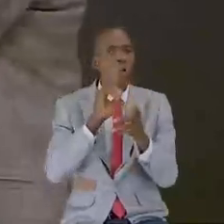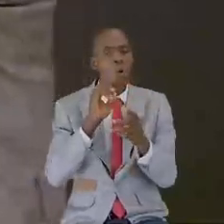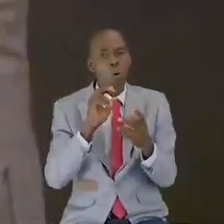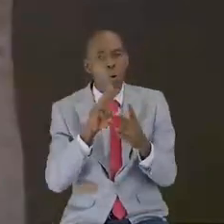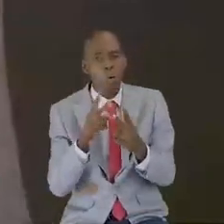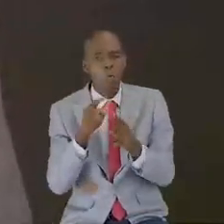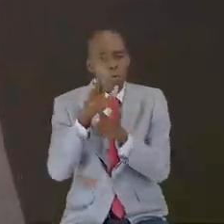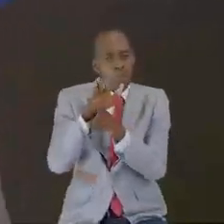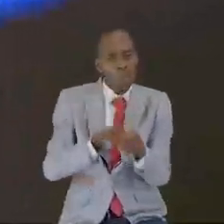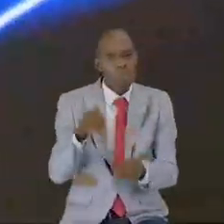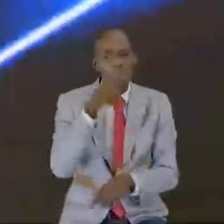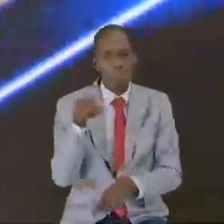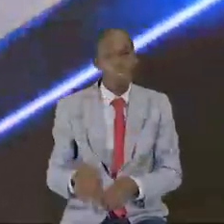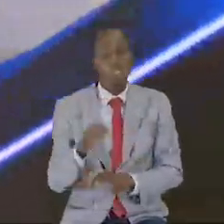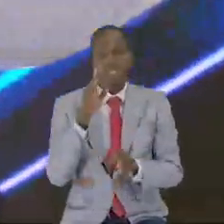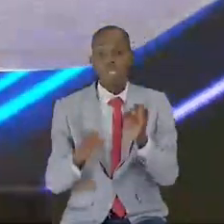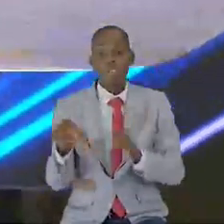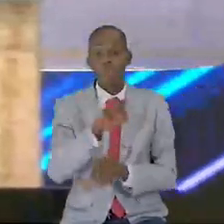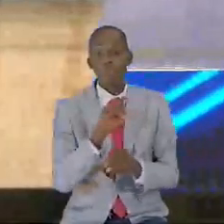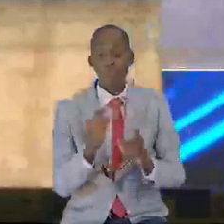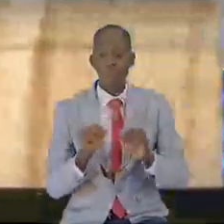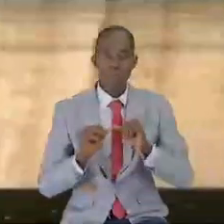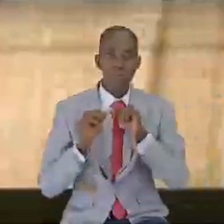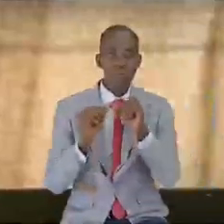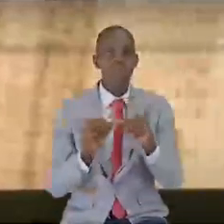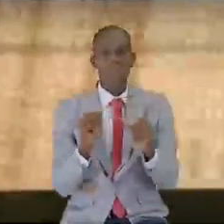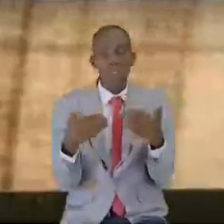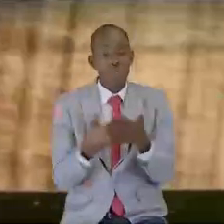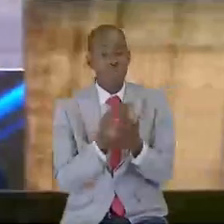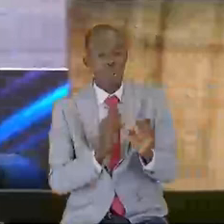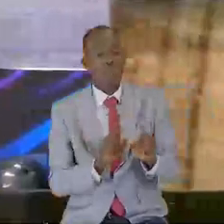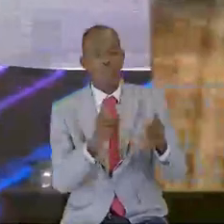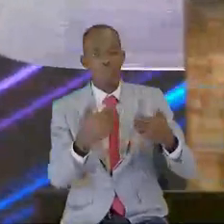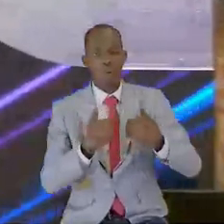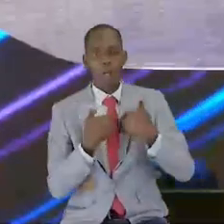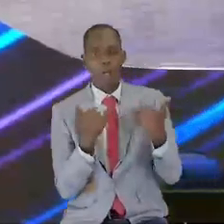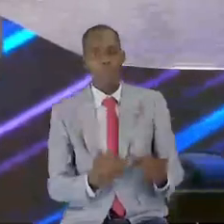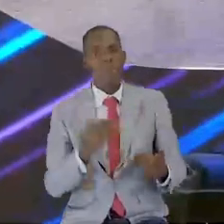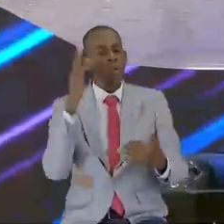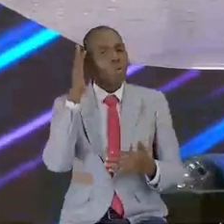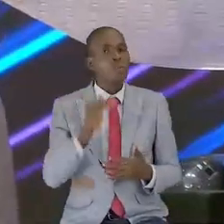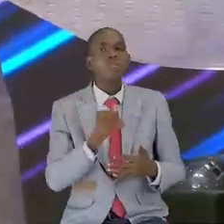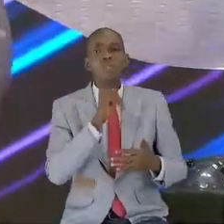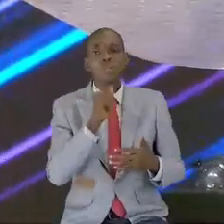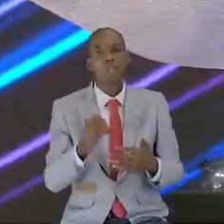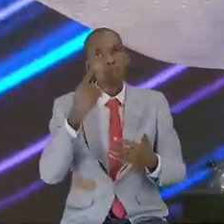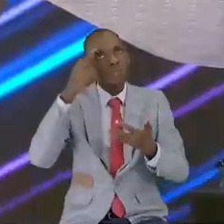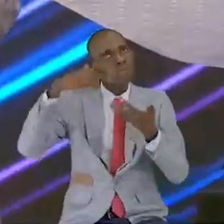si nous retenons fermement. Une nouvelle opportunité que tu as ne va pas